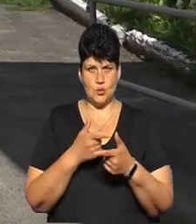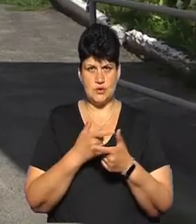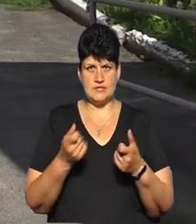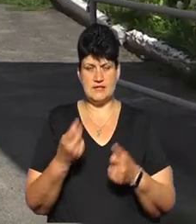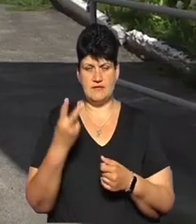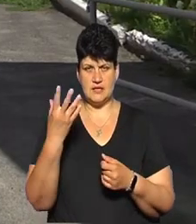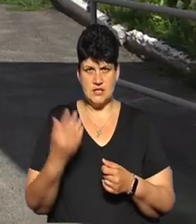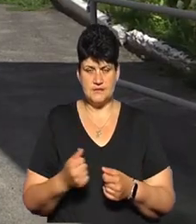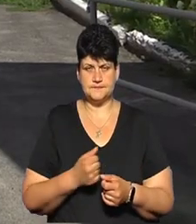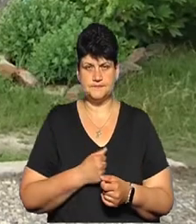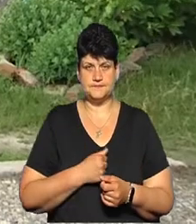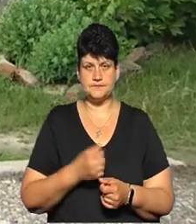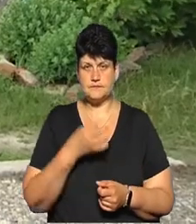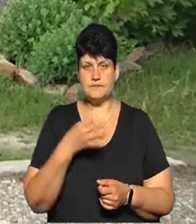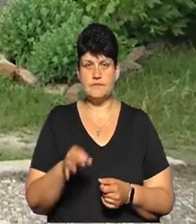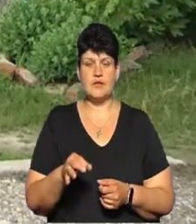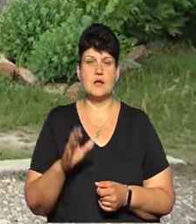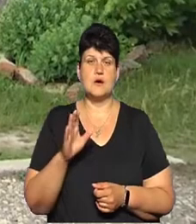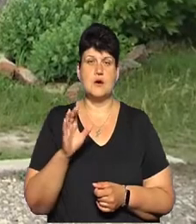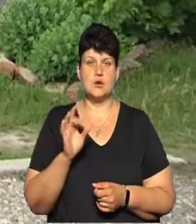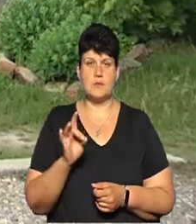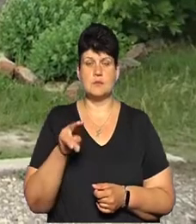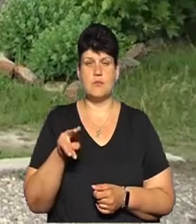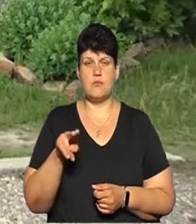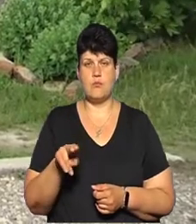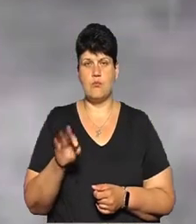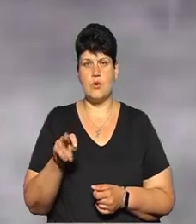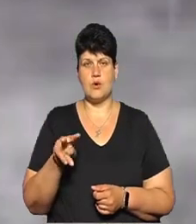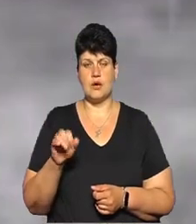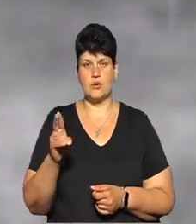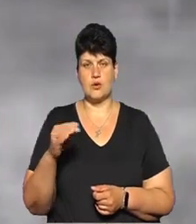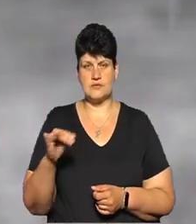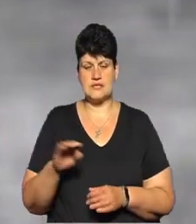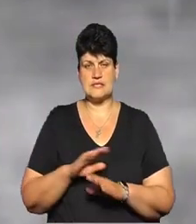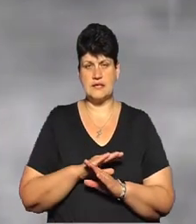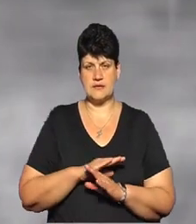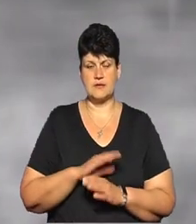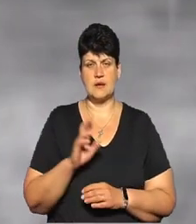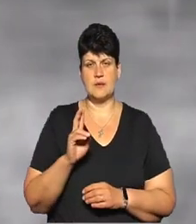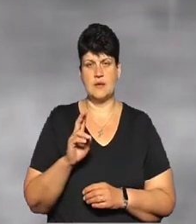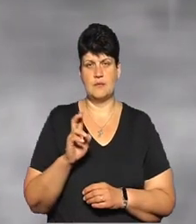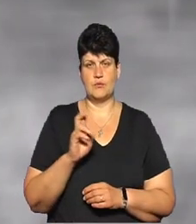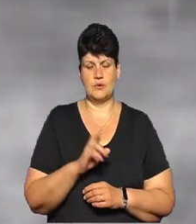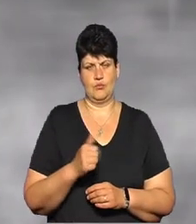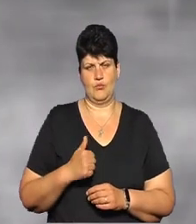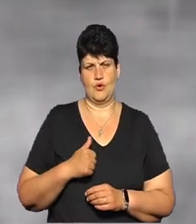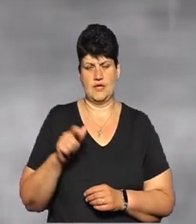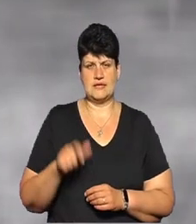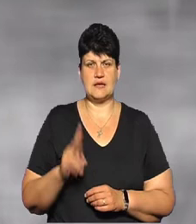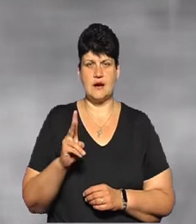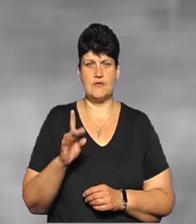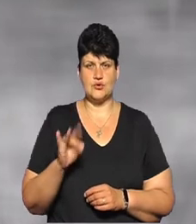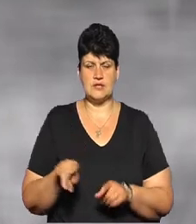жалоби, розповів голова Роман Полікровський. За його словами, загинув боєць Вадим Кравчук. Також під час обстрілів загинув боєць з Кременця